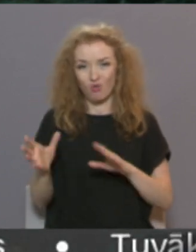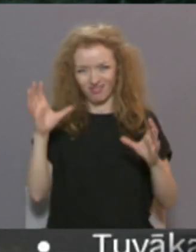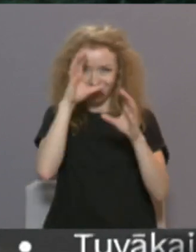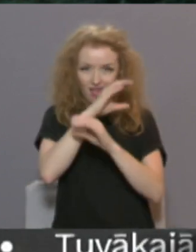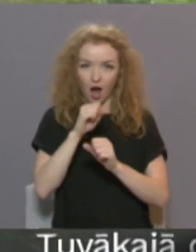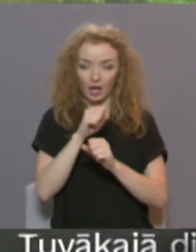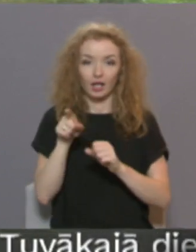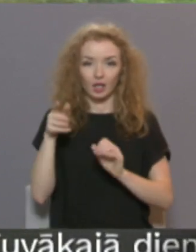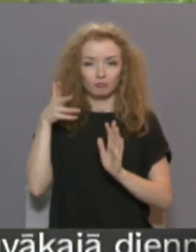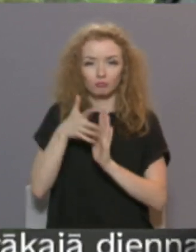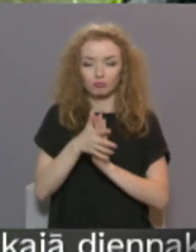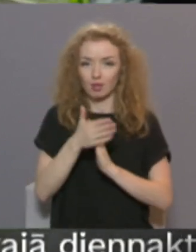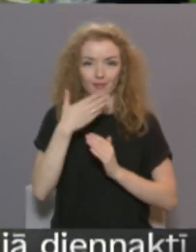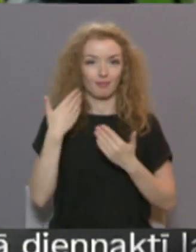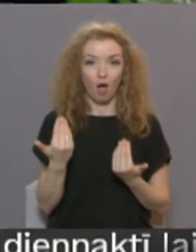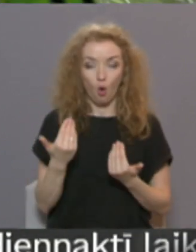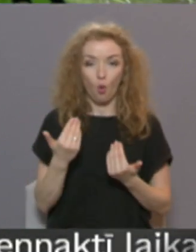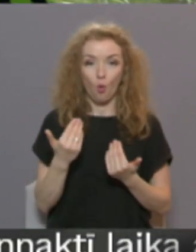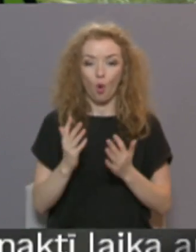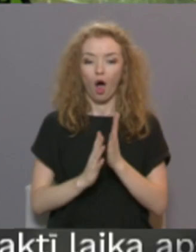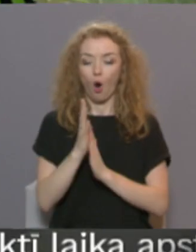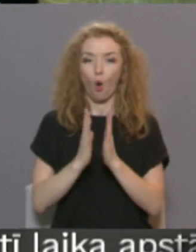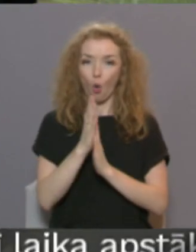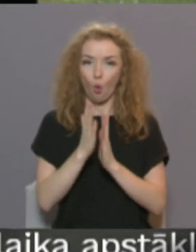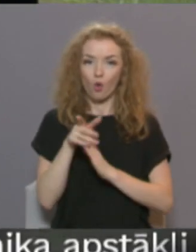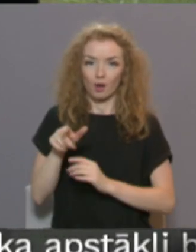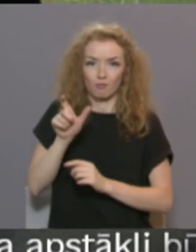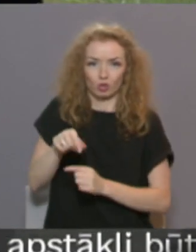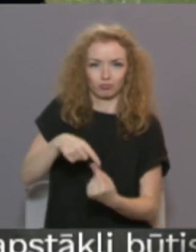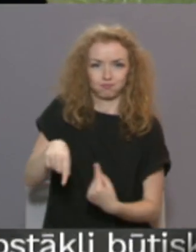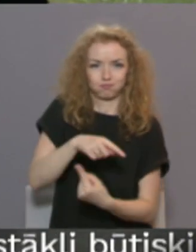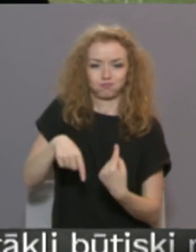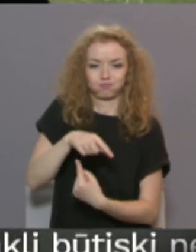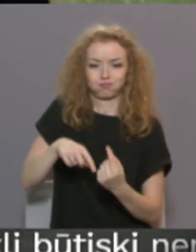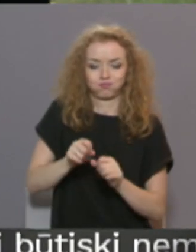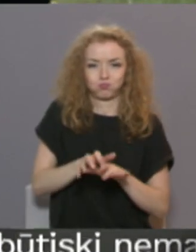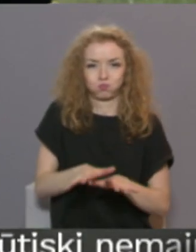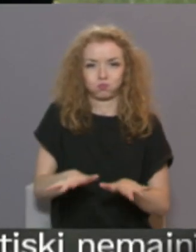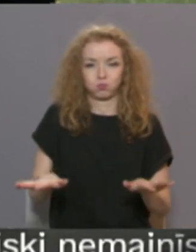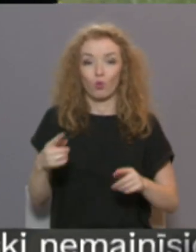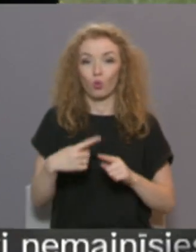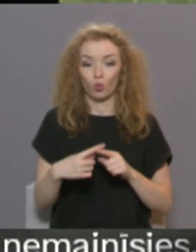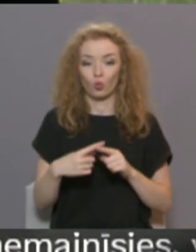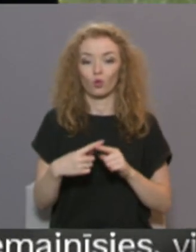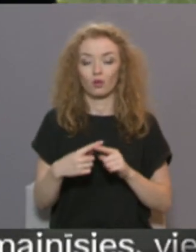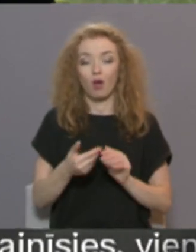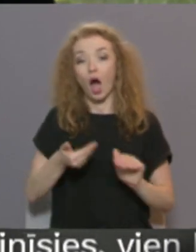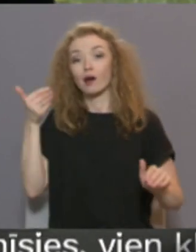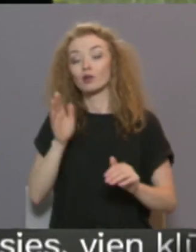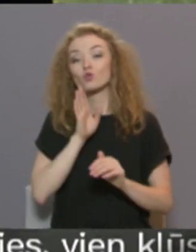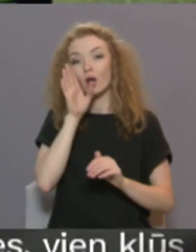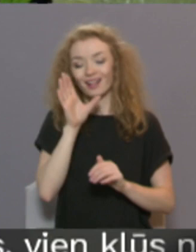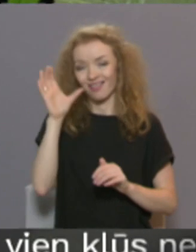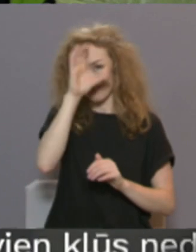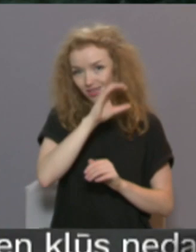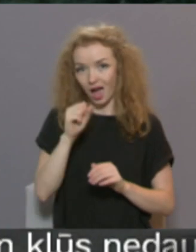fotosintēze nenotiek, augi patērē saražoto skābekli, kas ir bijis pa dienu saražots ūdenī, un attiecīgi agri no rīta naktī